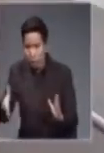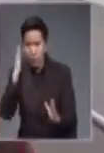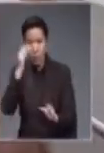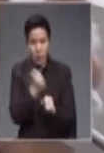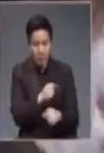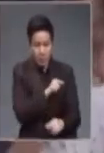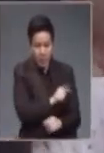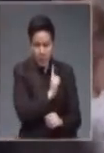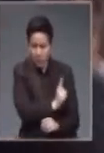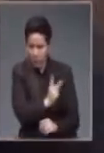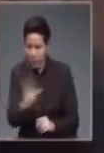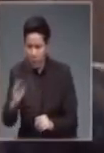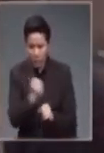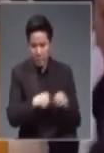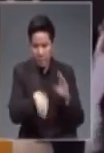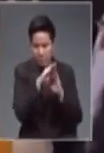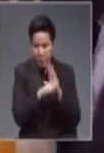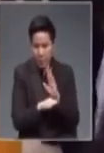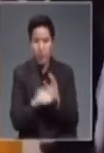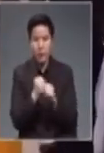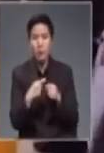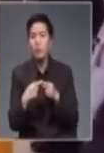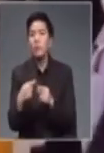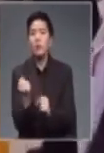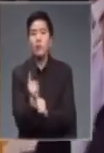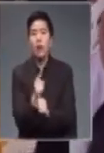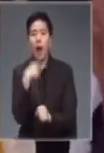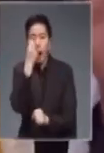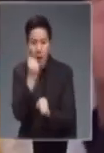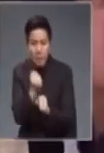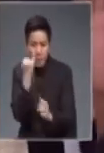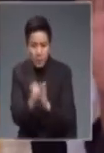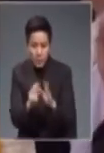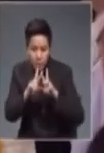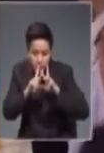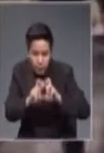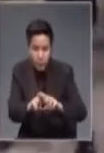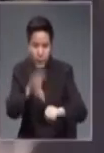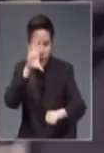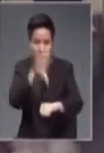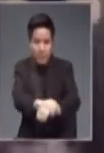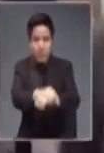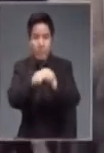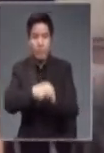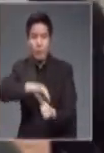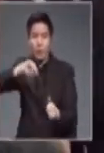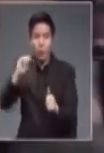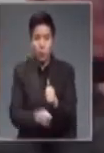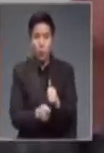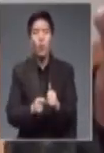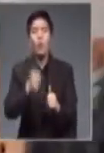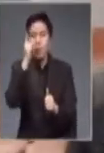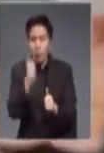ธิ์ให้เป็นรูปธรรมสำหรับการพัฒนาท้องถิ่นและการพัฒนาประเทศตามลำดับอีกทั้งเพื่อสนองพระมหากรุณาธิคุ